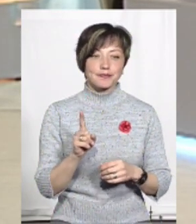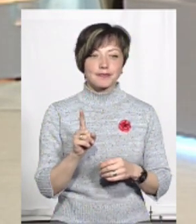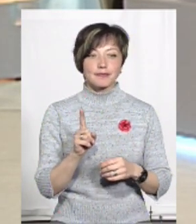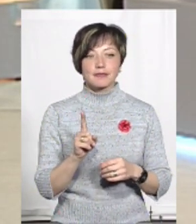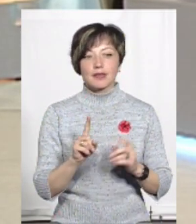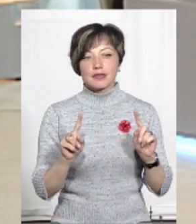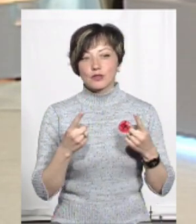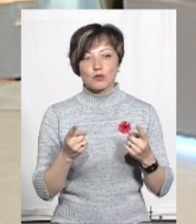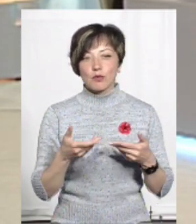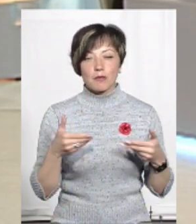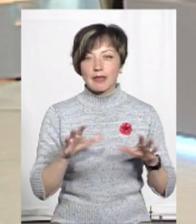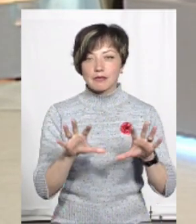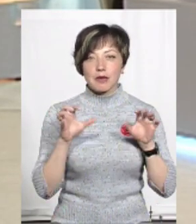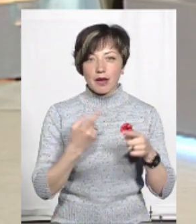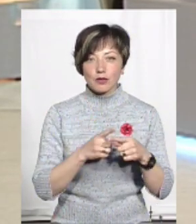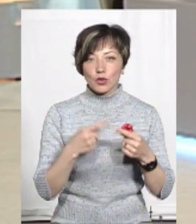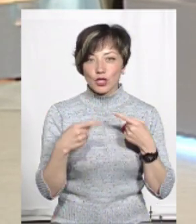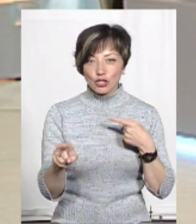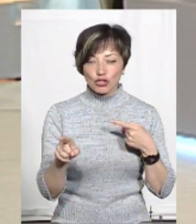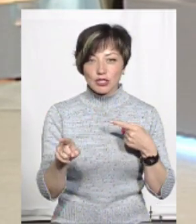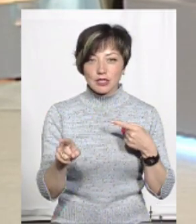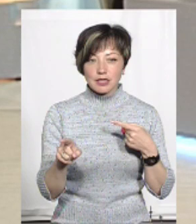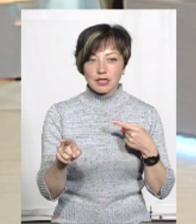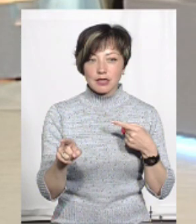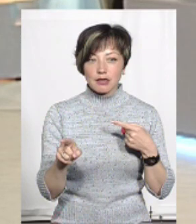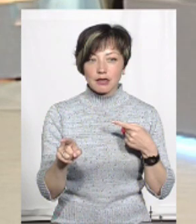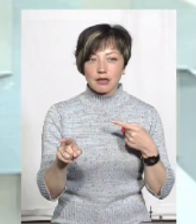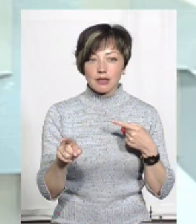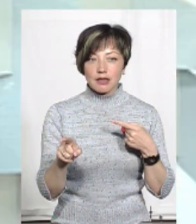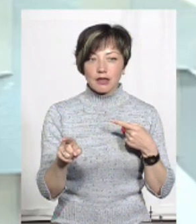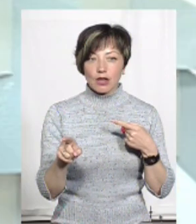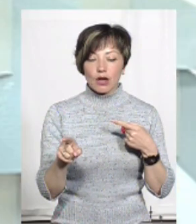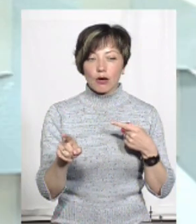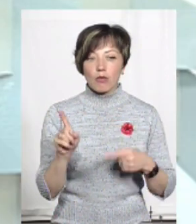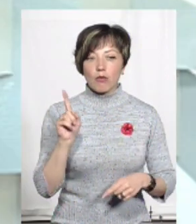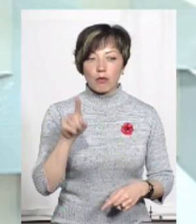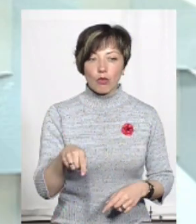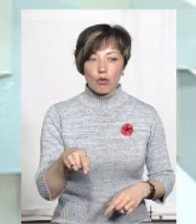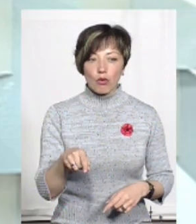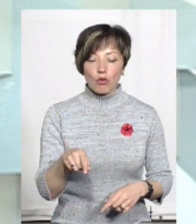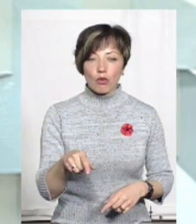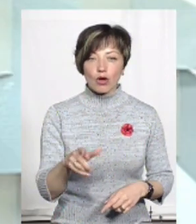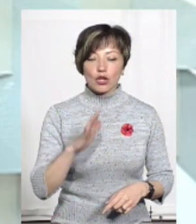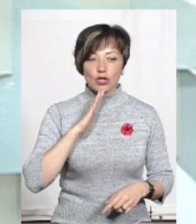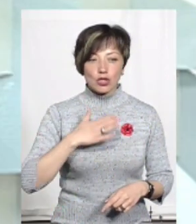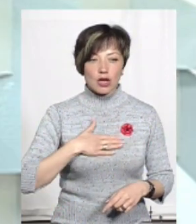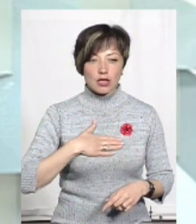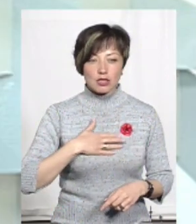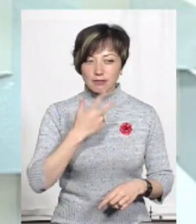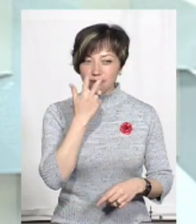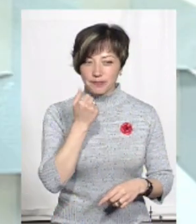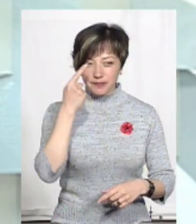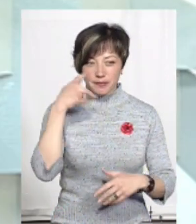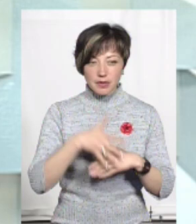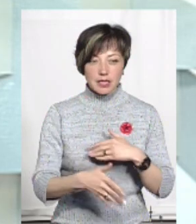не сприймаємо інакшого, оцю інакшість, іншість з великої букви, тому що у наша оця інфікована